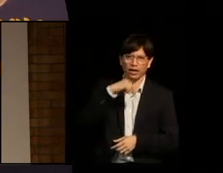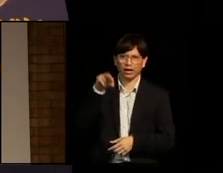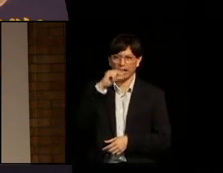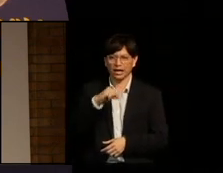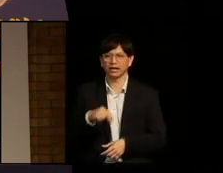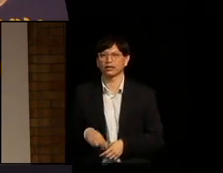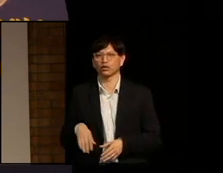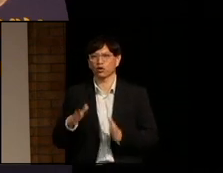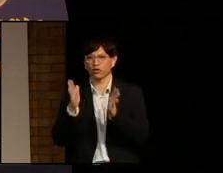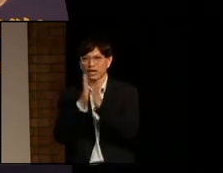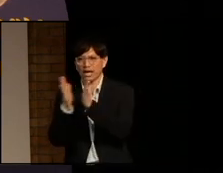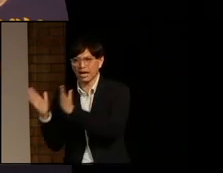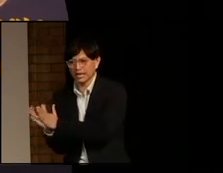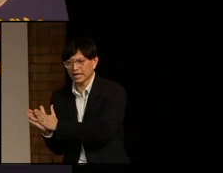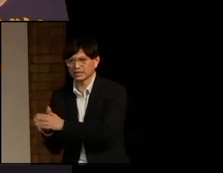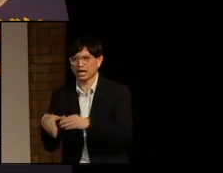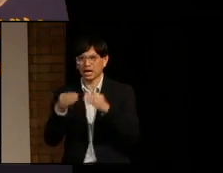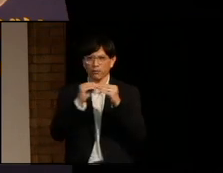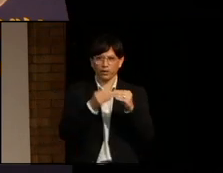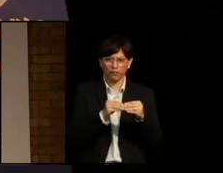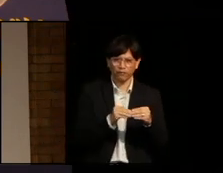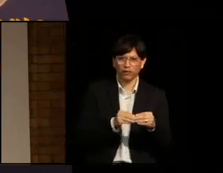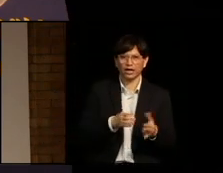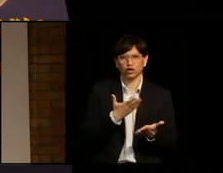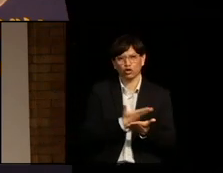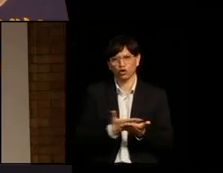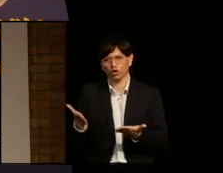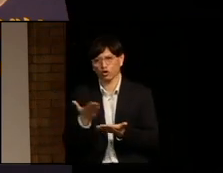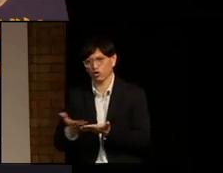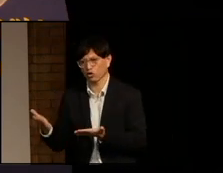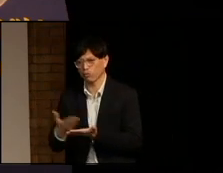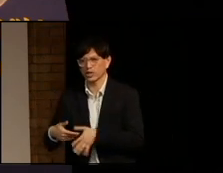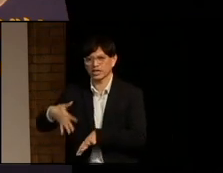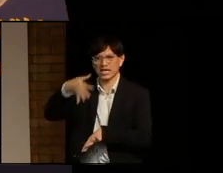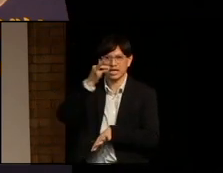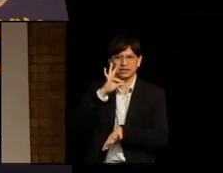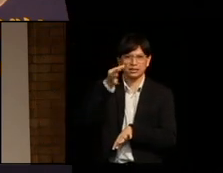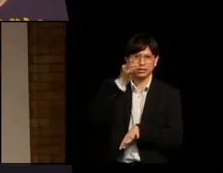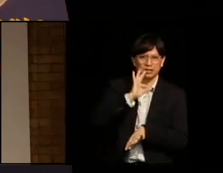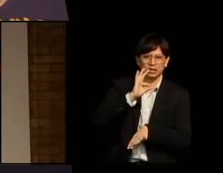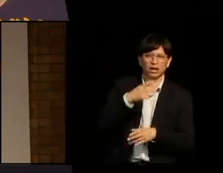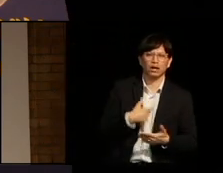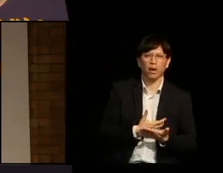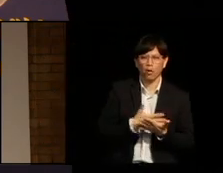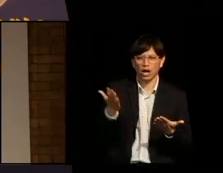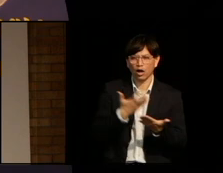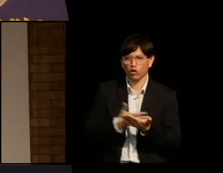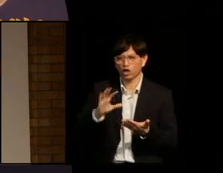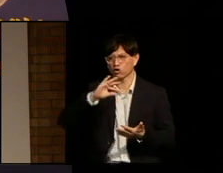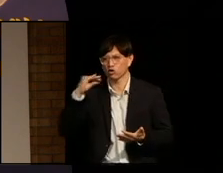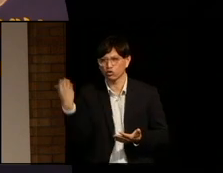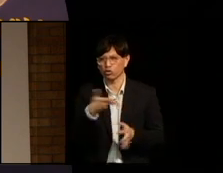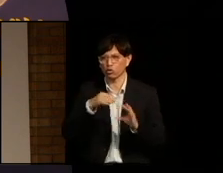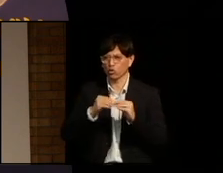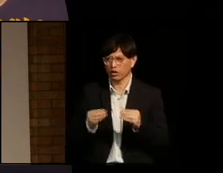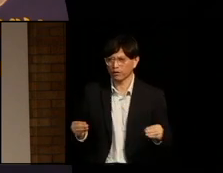parrocchia e abbiamo fatto rete e ci siamo condivisi magari anche davanti a un caffè tutte le le le cose che bisogna fare quindi